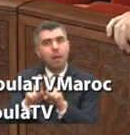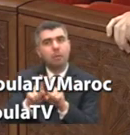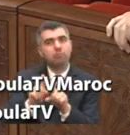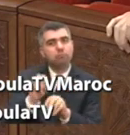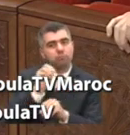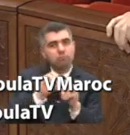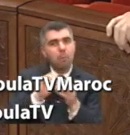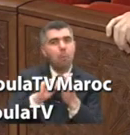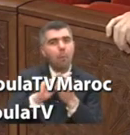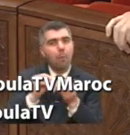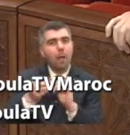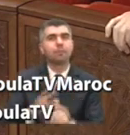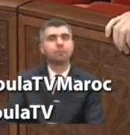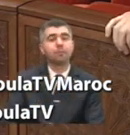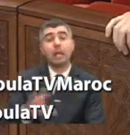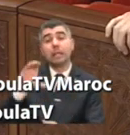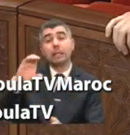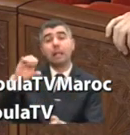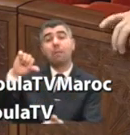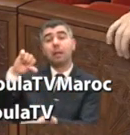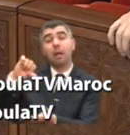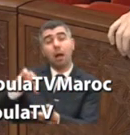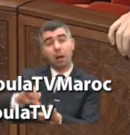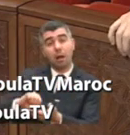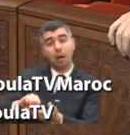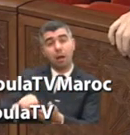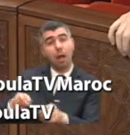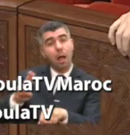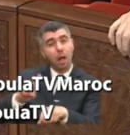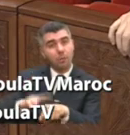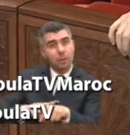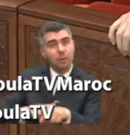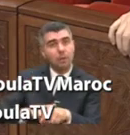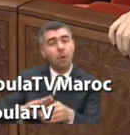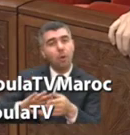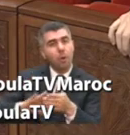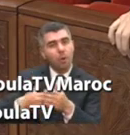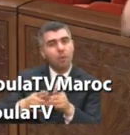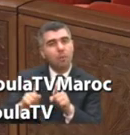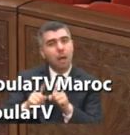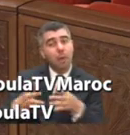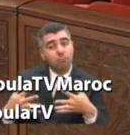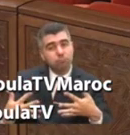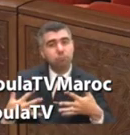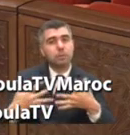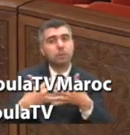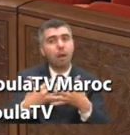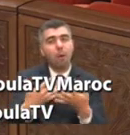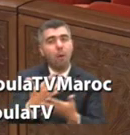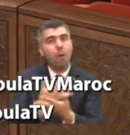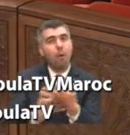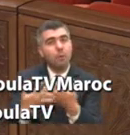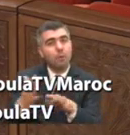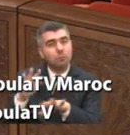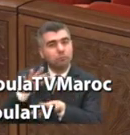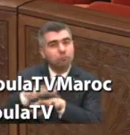التحتيه. الدار البيضاء الكبرى، الدار البيضاء الكبرى كاين مقاربه جديده فيها يعني تجميع الامكانيات، ميوتواليزاسيون ديال لي